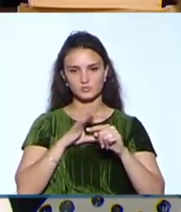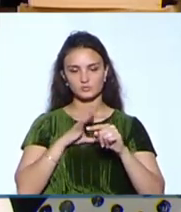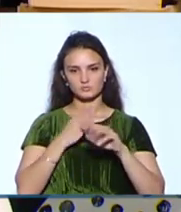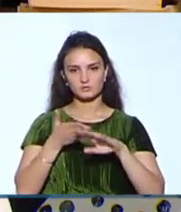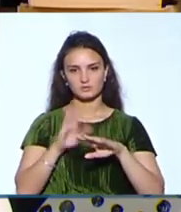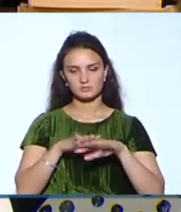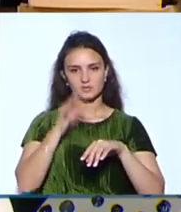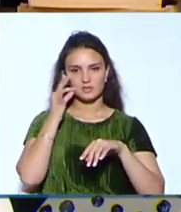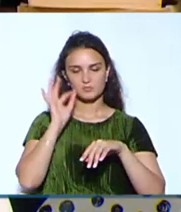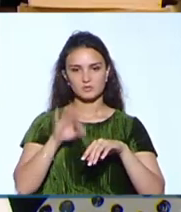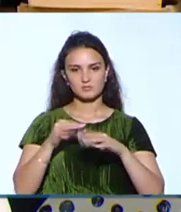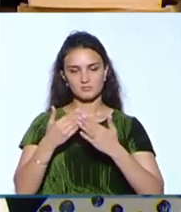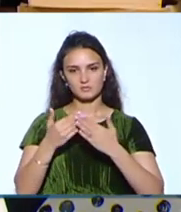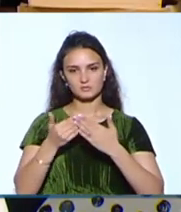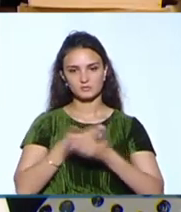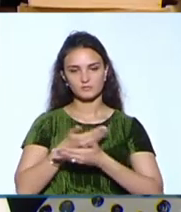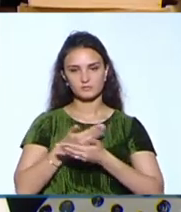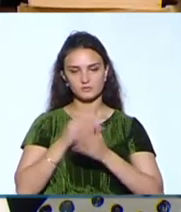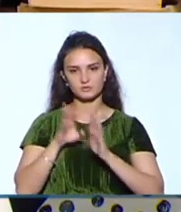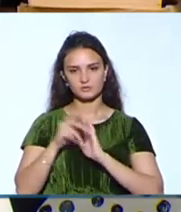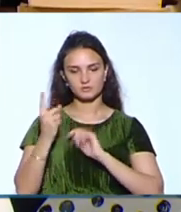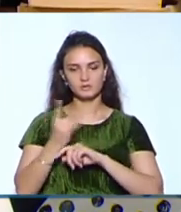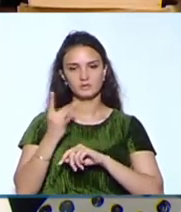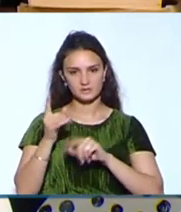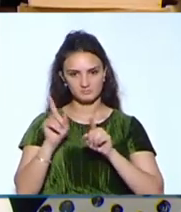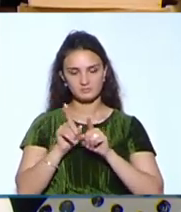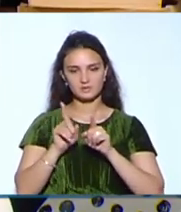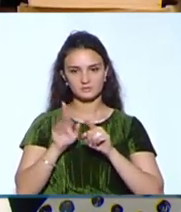მძიმე გამოცდილება თუნდაც ცხოვრებაში ერთხელ მაინც